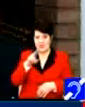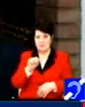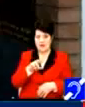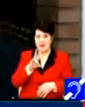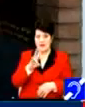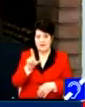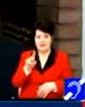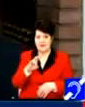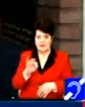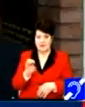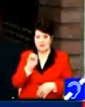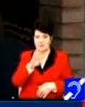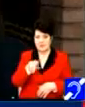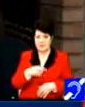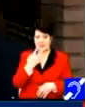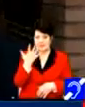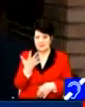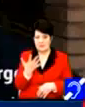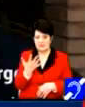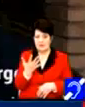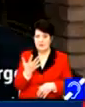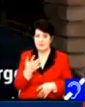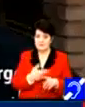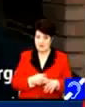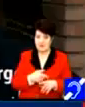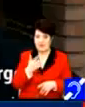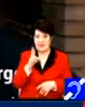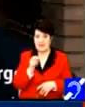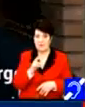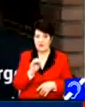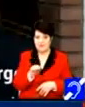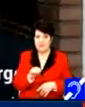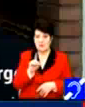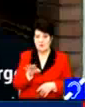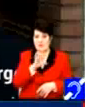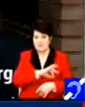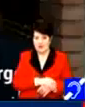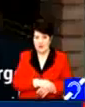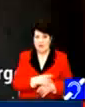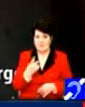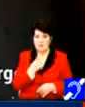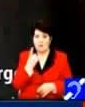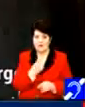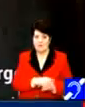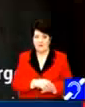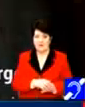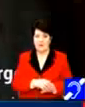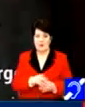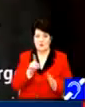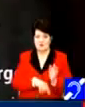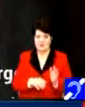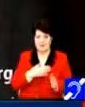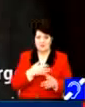общей мощностью 14,5 киловатт, и что позволило, во-первых, удешевить